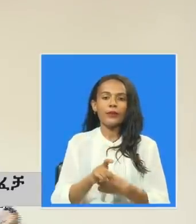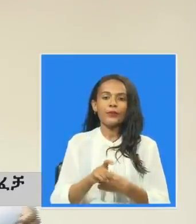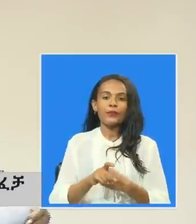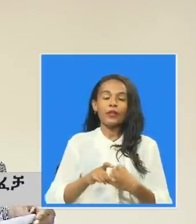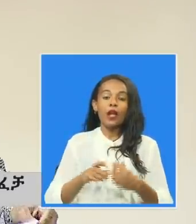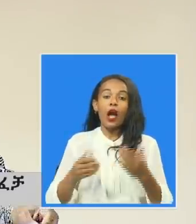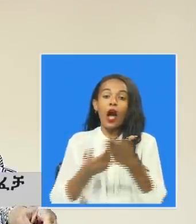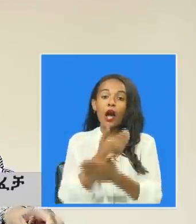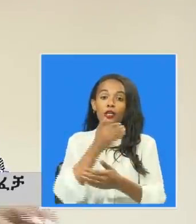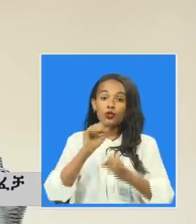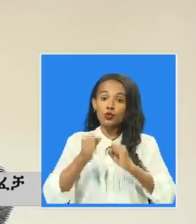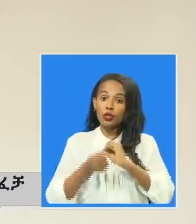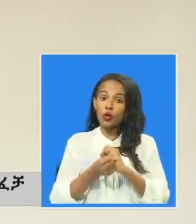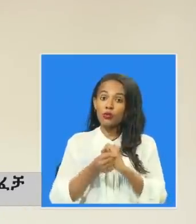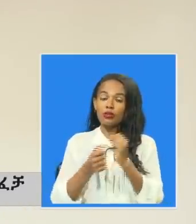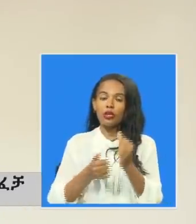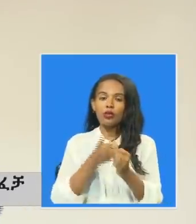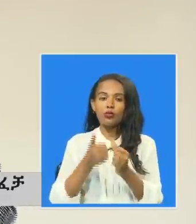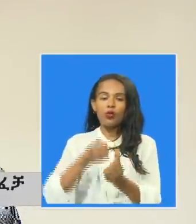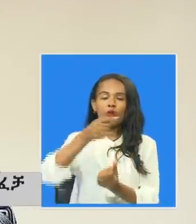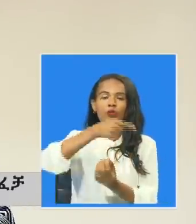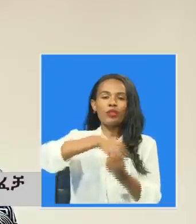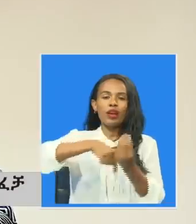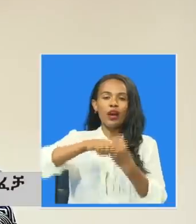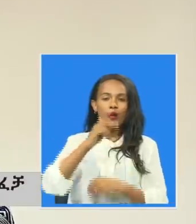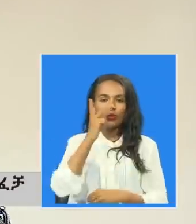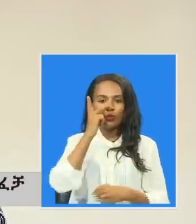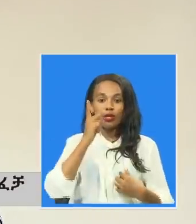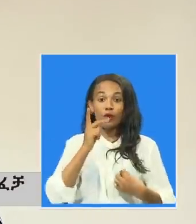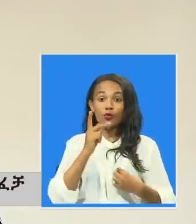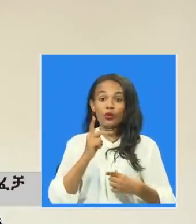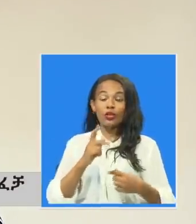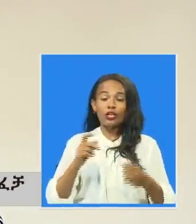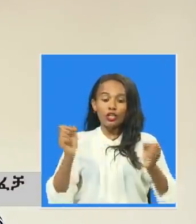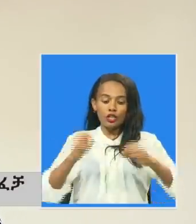አዲሱን ለውጥ ተከትሎ በየአካባቢው የታዩ ግጭቶች፣